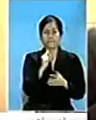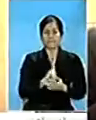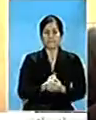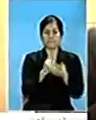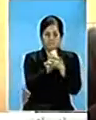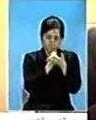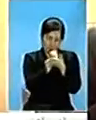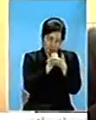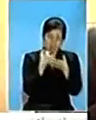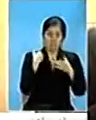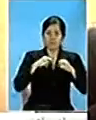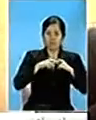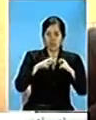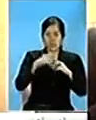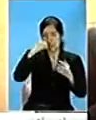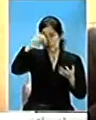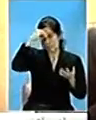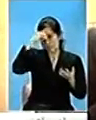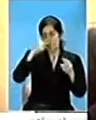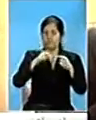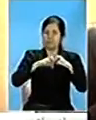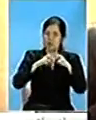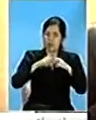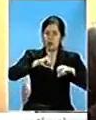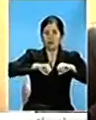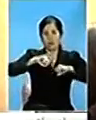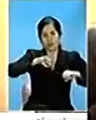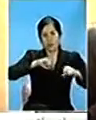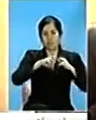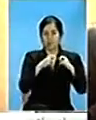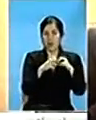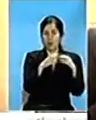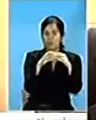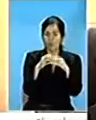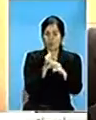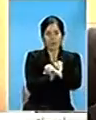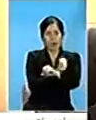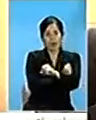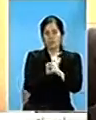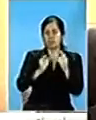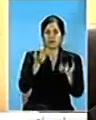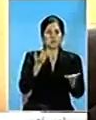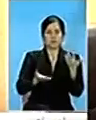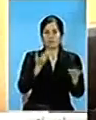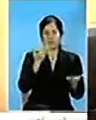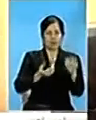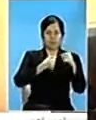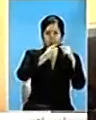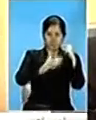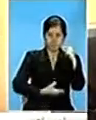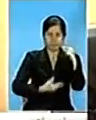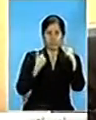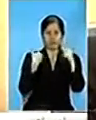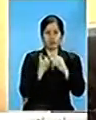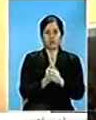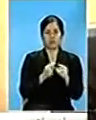พติดปัญหาการศึกษาปัญหาเยาวชนปัญหาการเคลื่อนย้ายของแรงงานก็แล้วแต่ให้เขาได้รับรู้ว่านี่คือปัญห